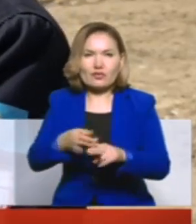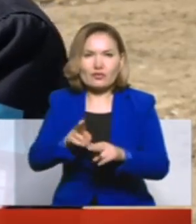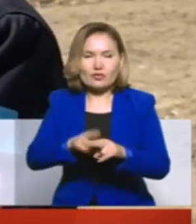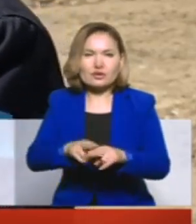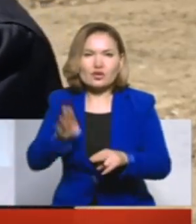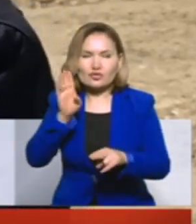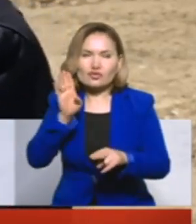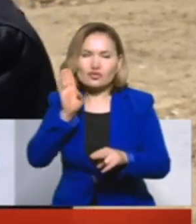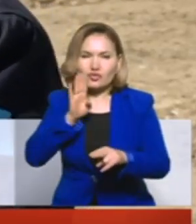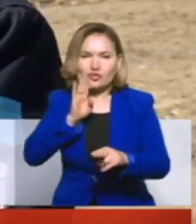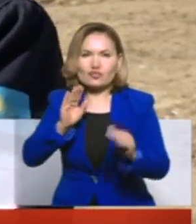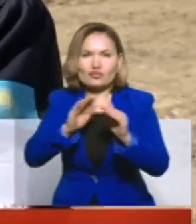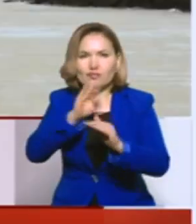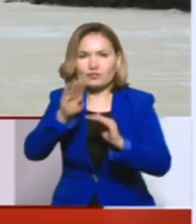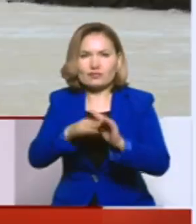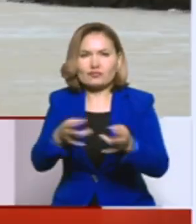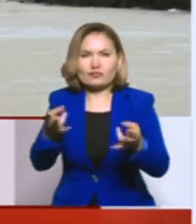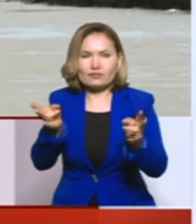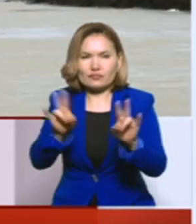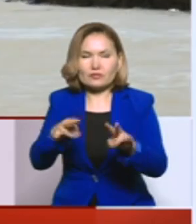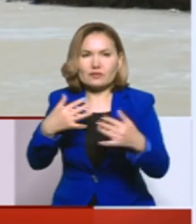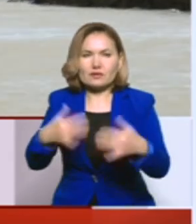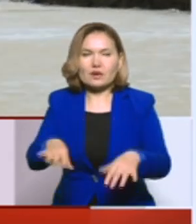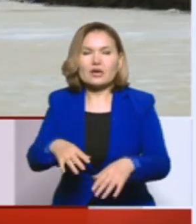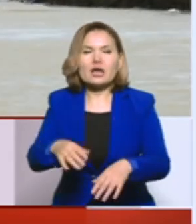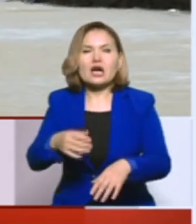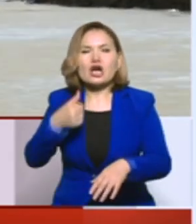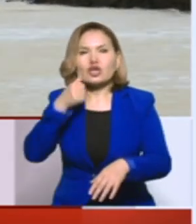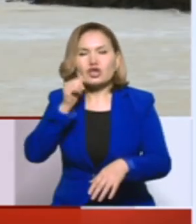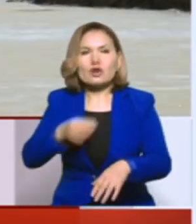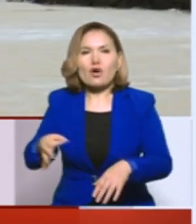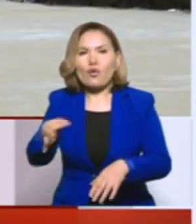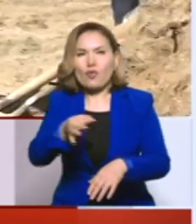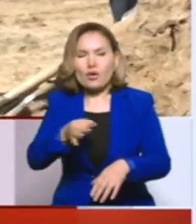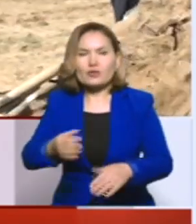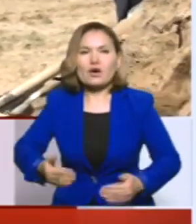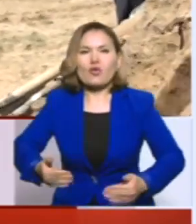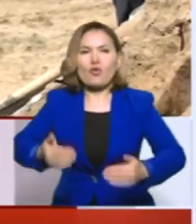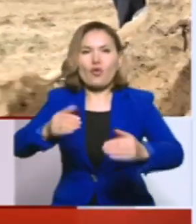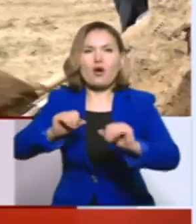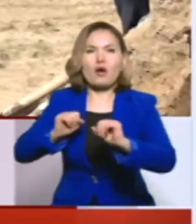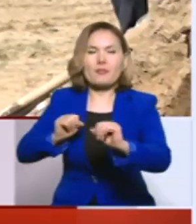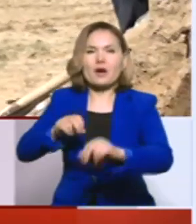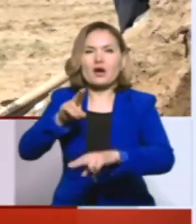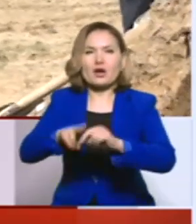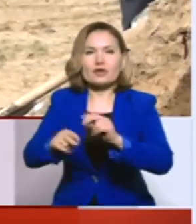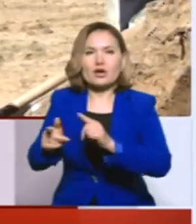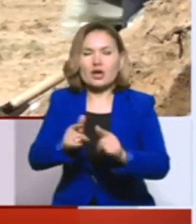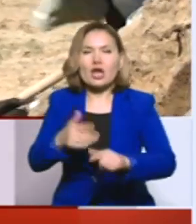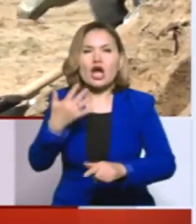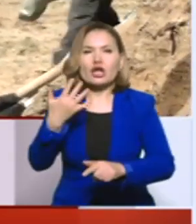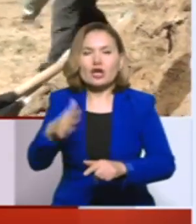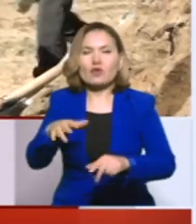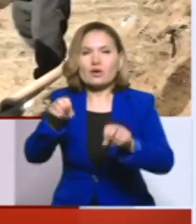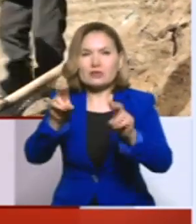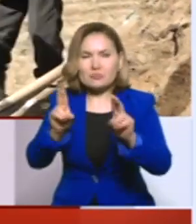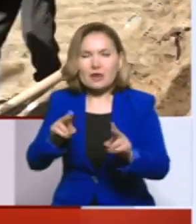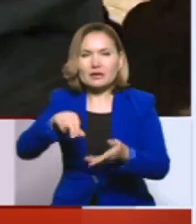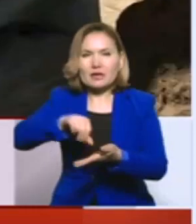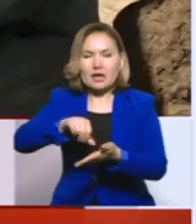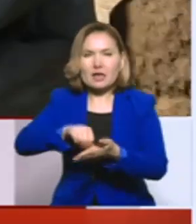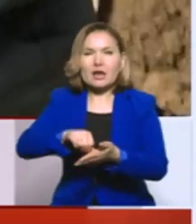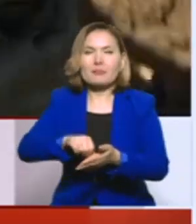уже кетіп қалды, ар жағы айналып кетті деп. Кеше облыс орталығынан бөгетті нығайту жұмыстары үшін 50 құтқарушы, 20 ерікті